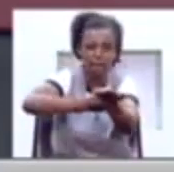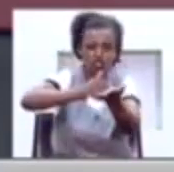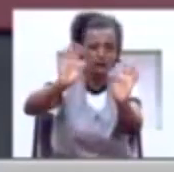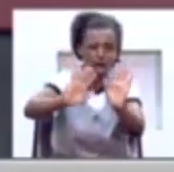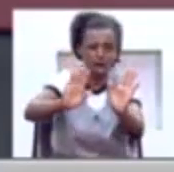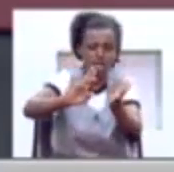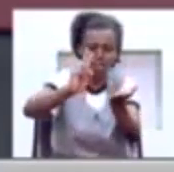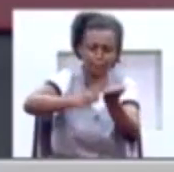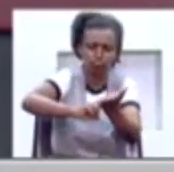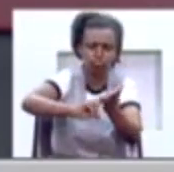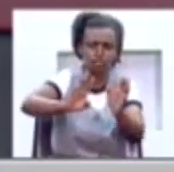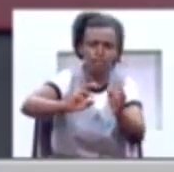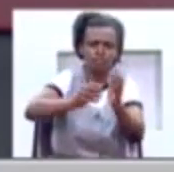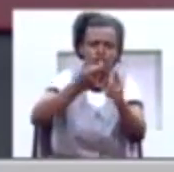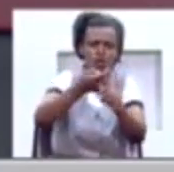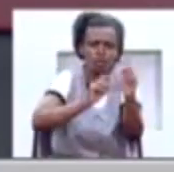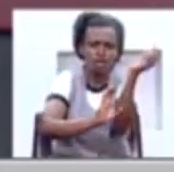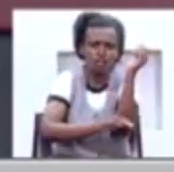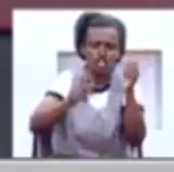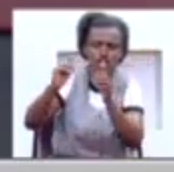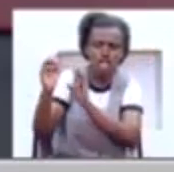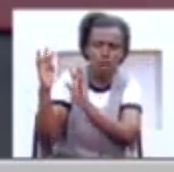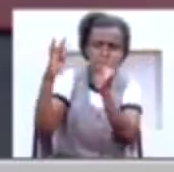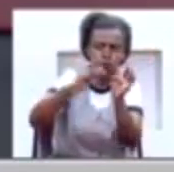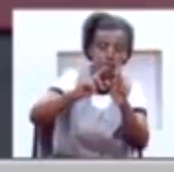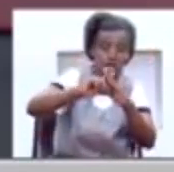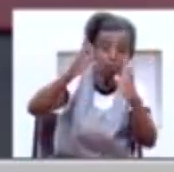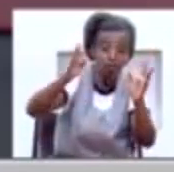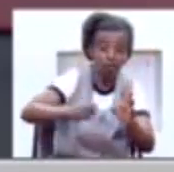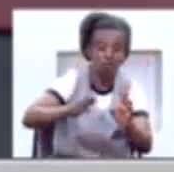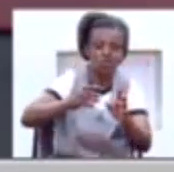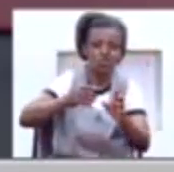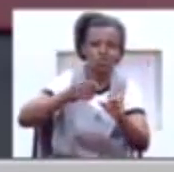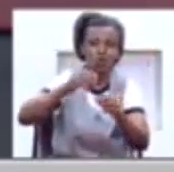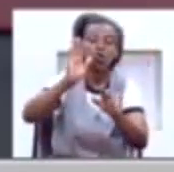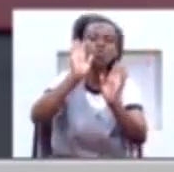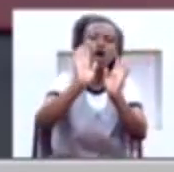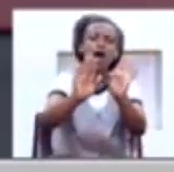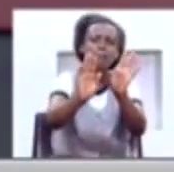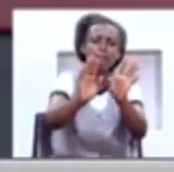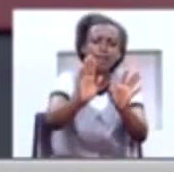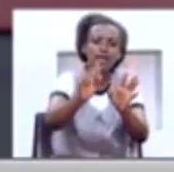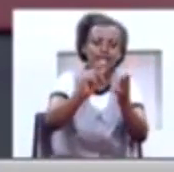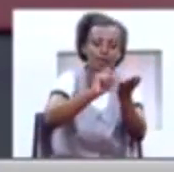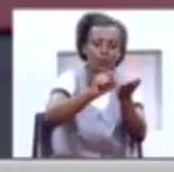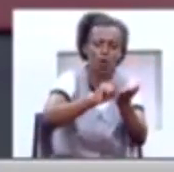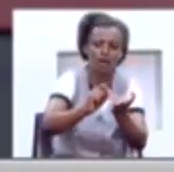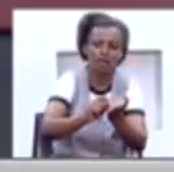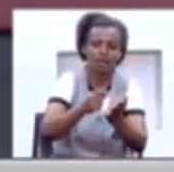n'abatwinjirira bavuye mu mahanga hari impunzi ziza hari abarwanya ishyaka ryacu rya parimehutu muramenye abo bose mubarebe abyandika